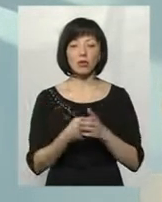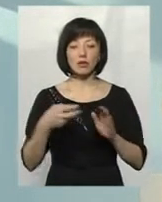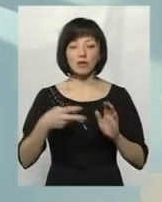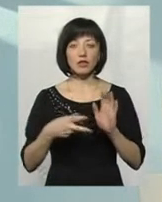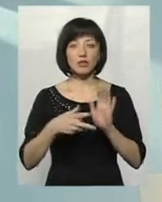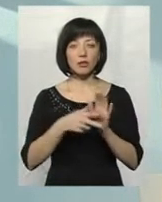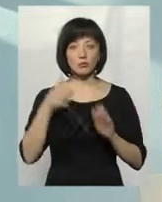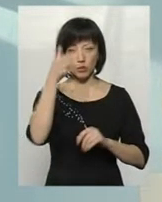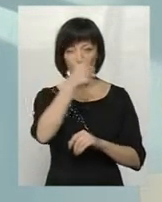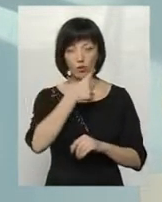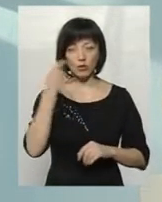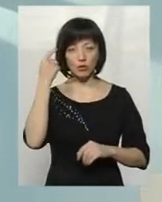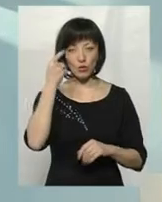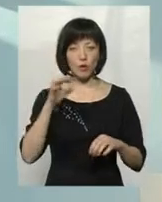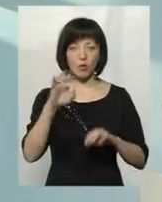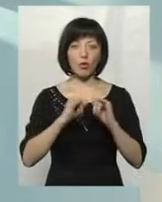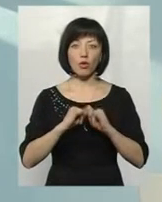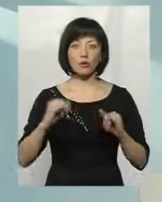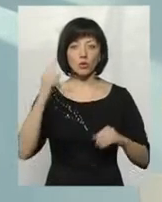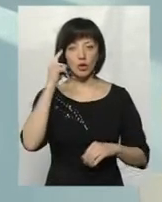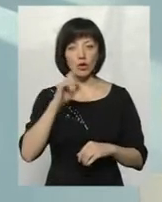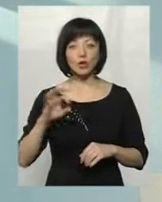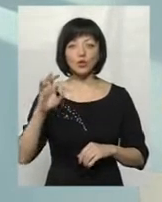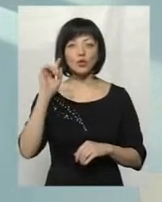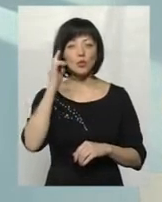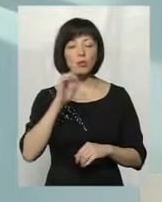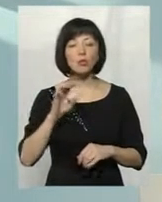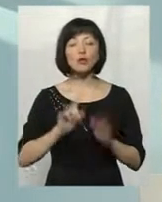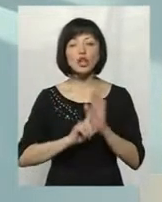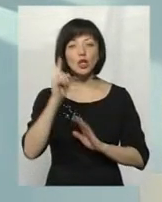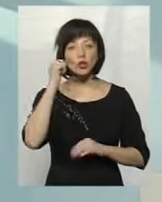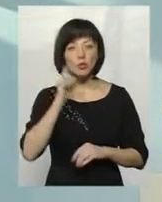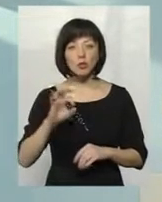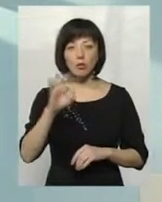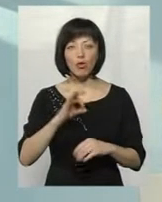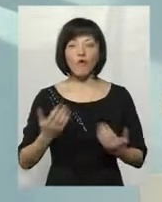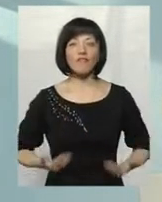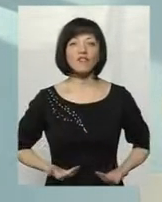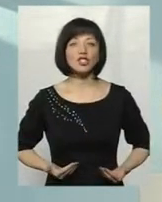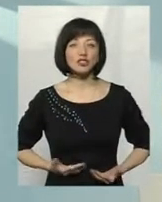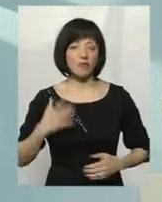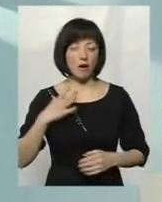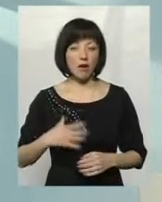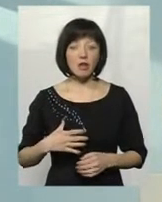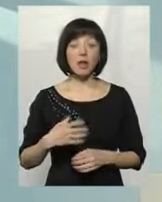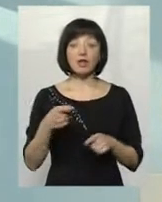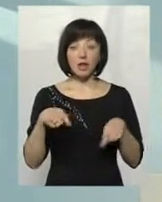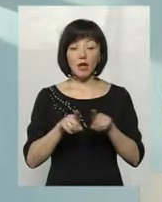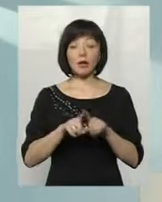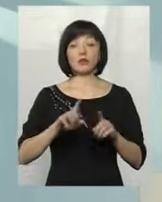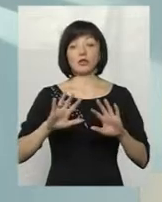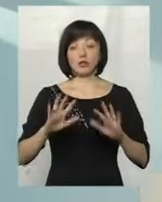року думали про розвиток, то вони почали думати про виживання. І таким чином частина земельних